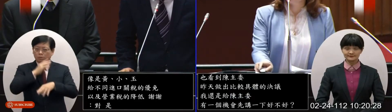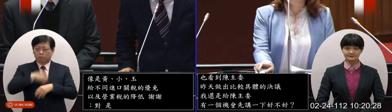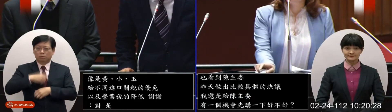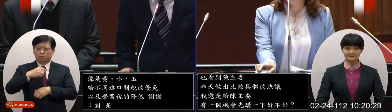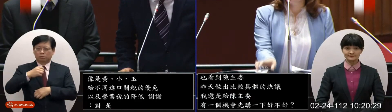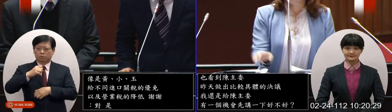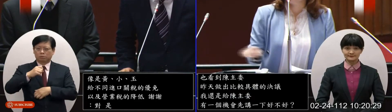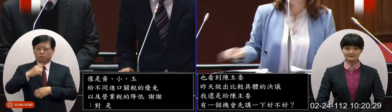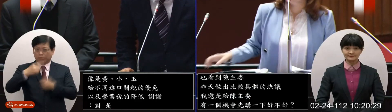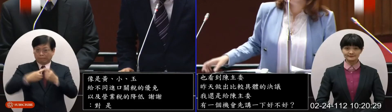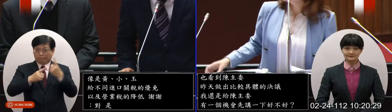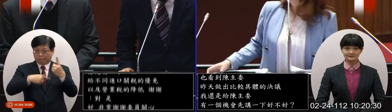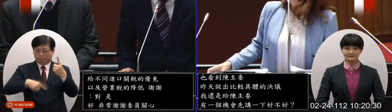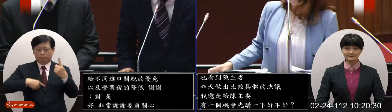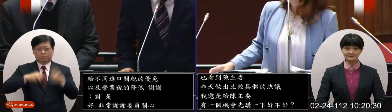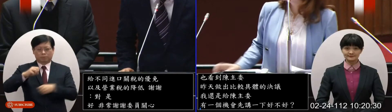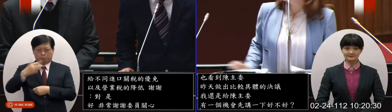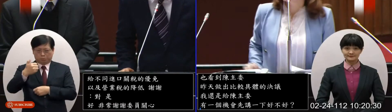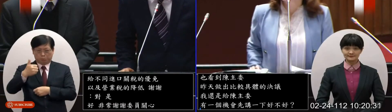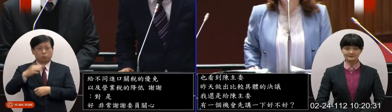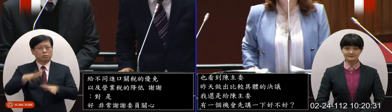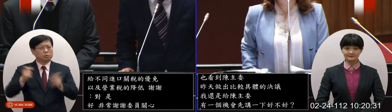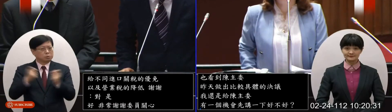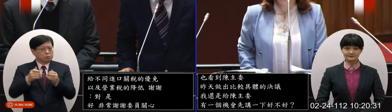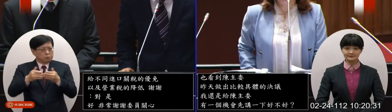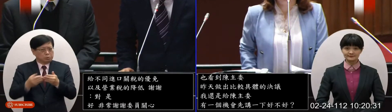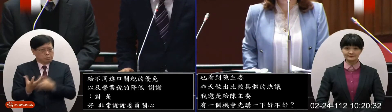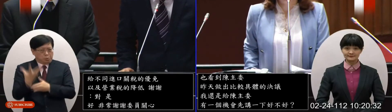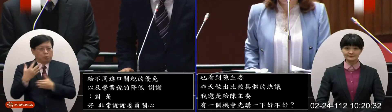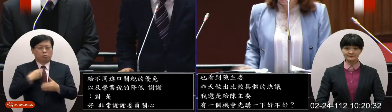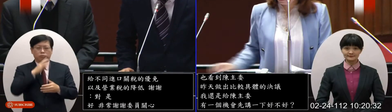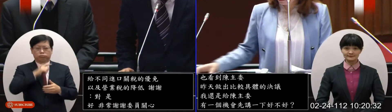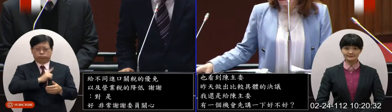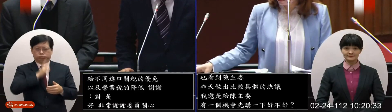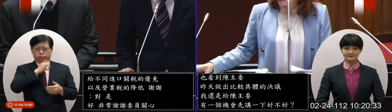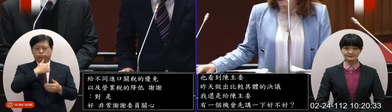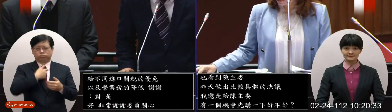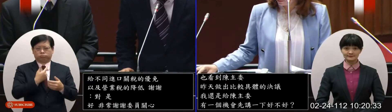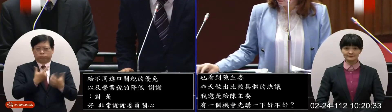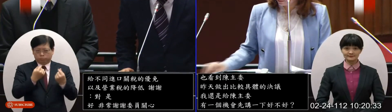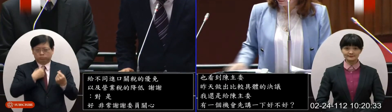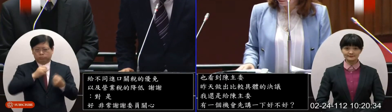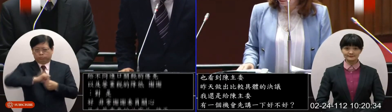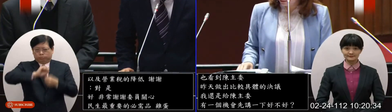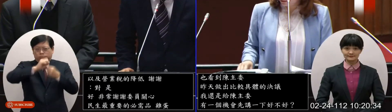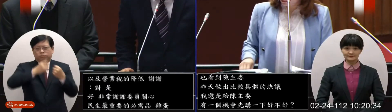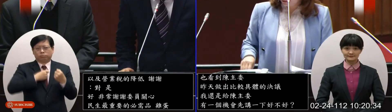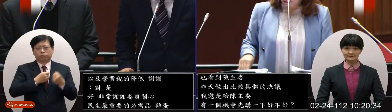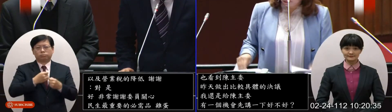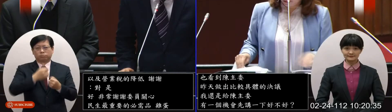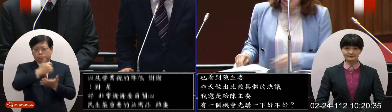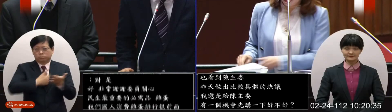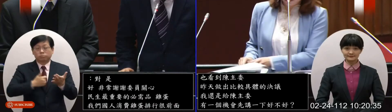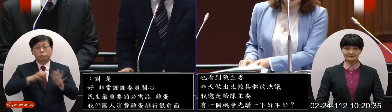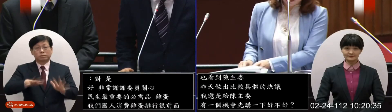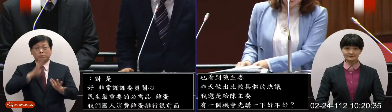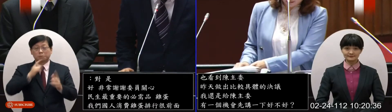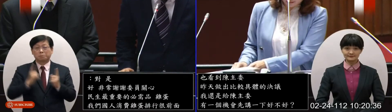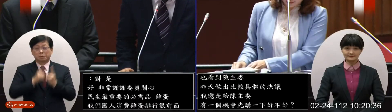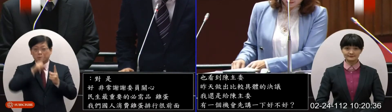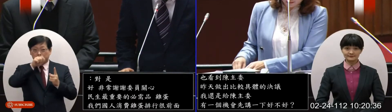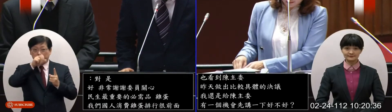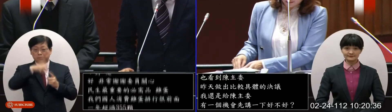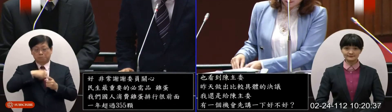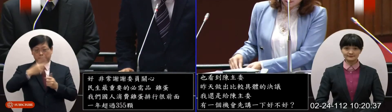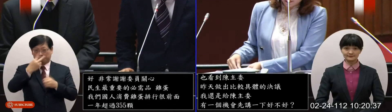355颗。那因为最近的需求增加，那我们的产量也会跟着要上来。那跟委员报告，我们就是受到禽流感